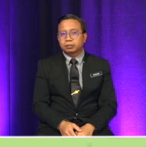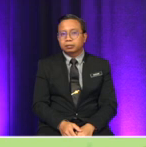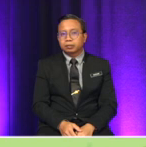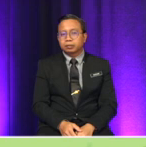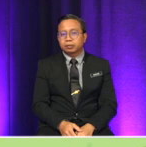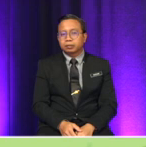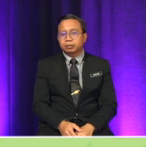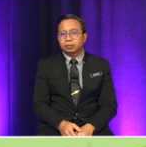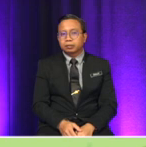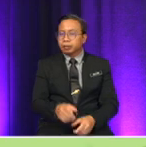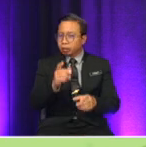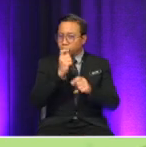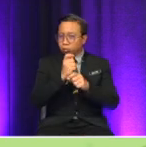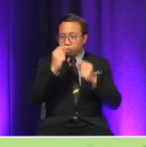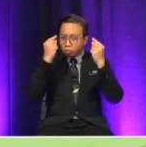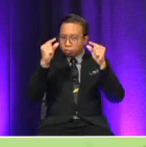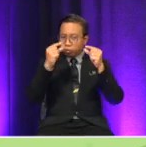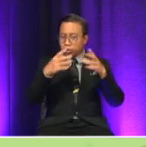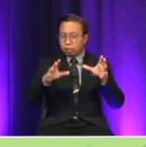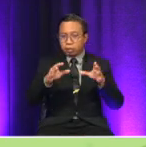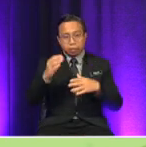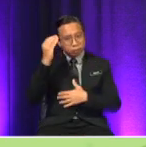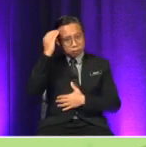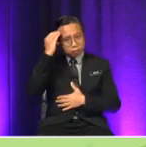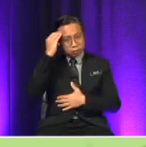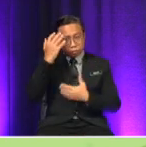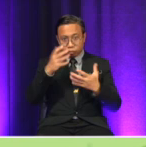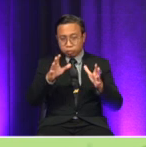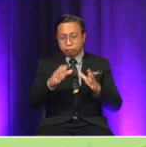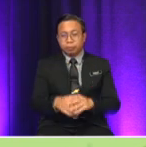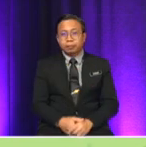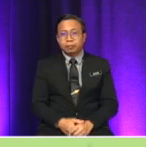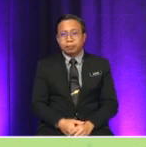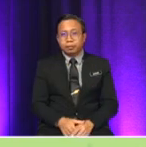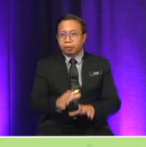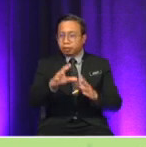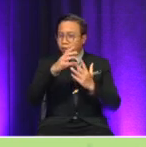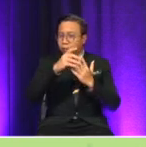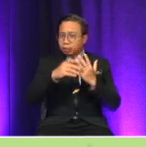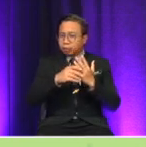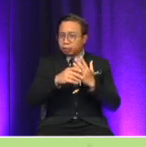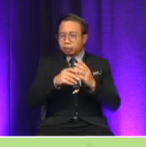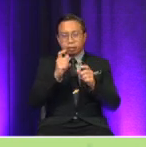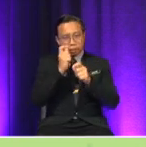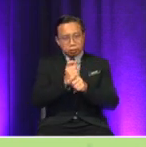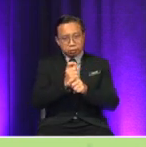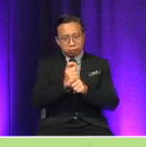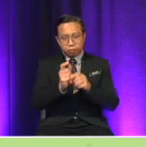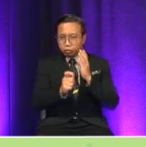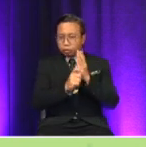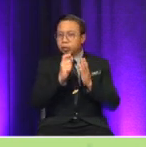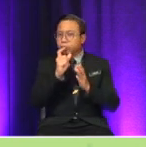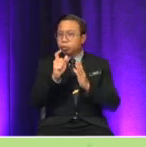Peranan guru dan pengetahuan sedia ada. Okey, baik. Nampaknya Ifah tidak memilih peneguhan positif kerana ini